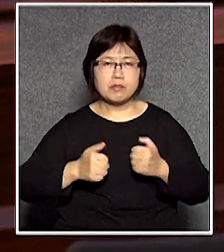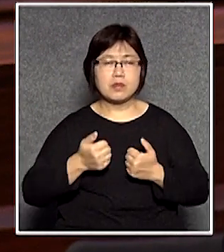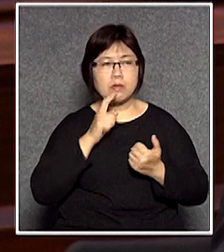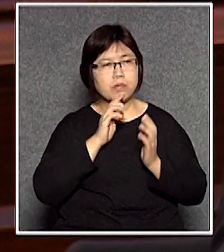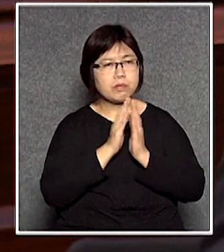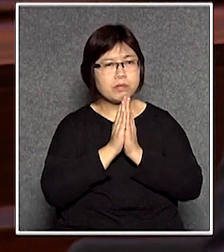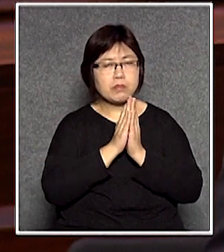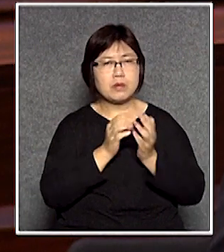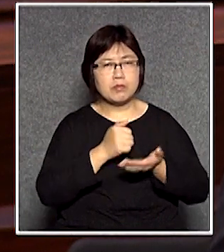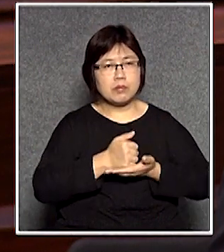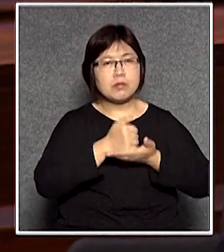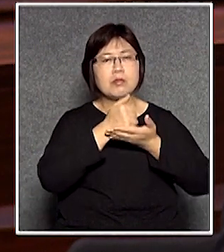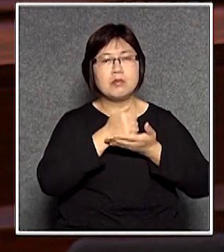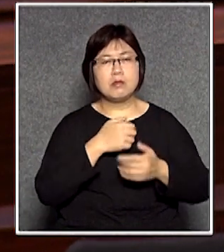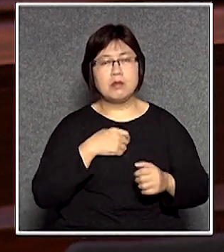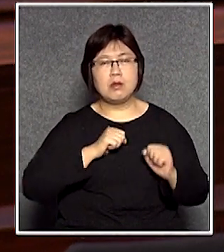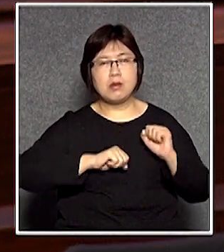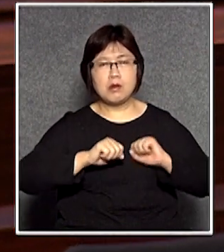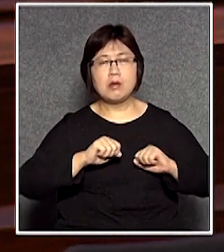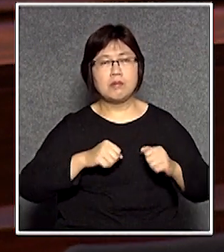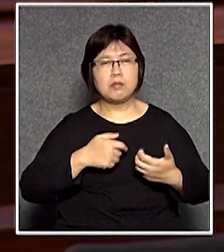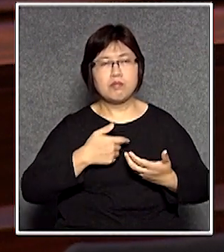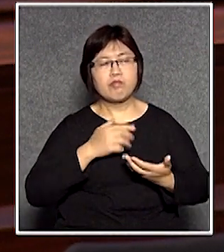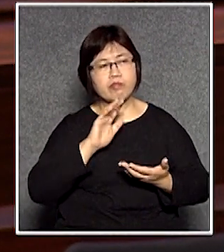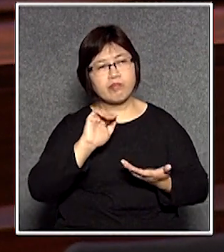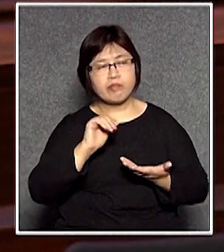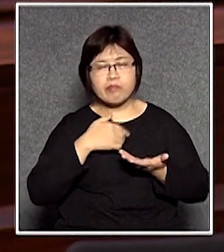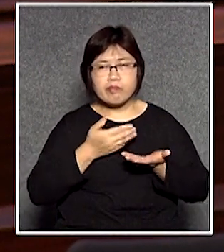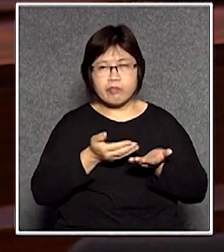尊重、有禮貌嘅行為咧，我相信係值得嚟到去推崇添嘅嚇。多謝主席。